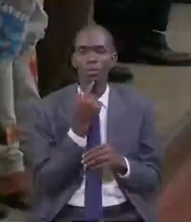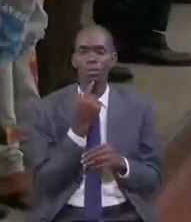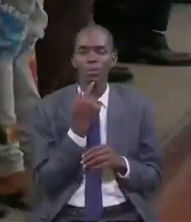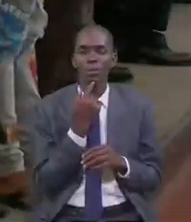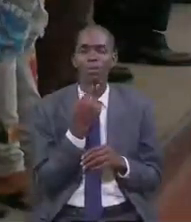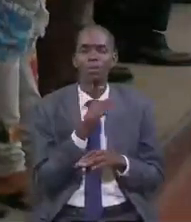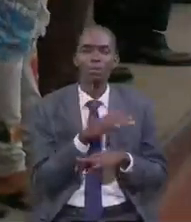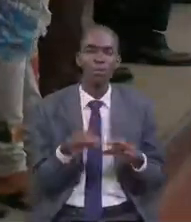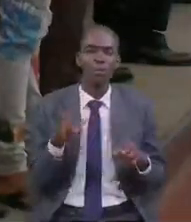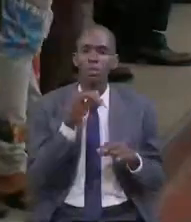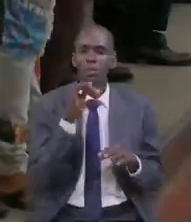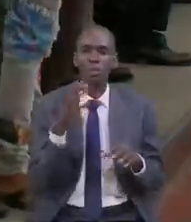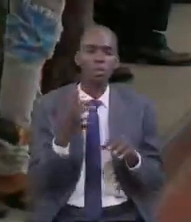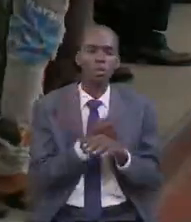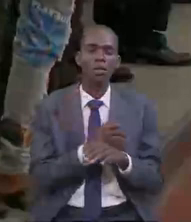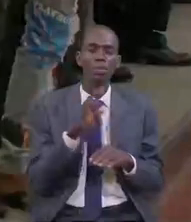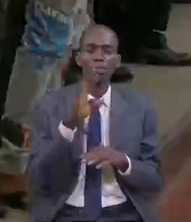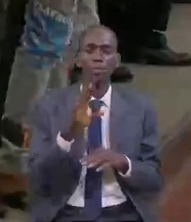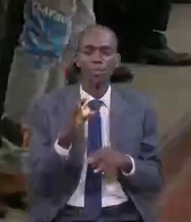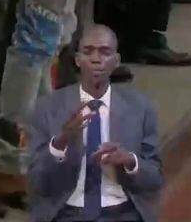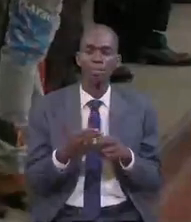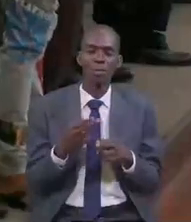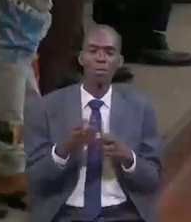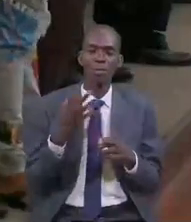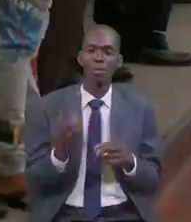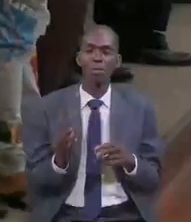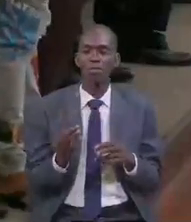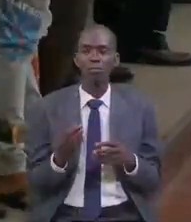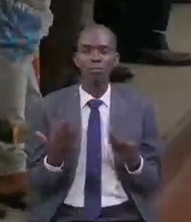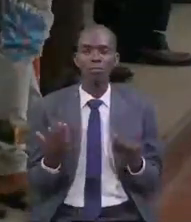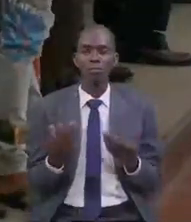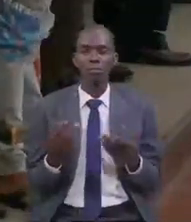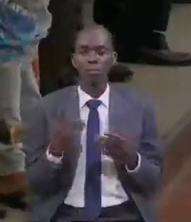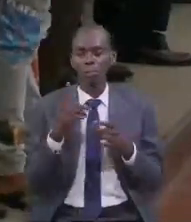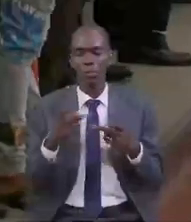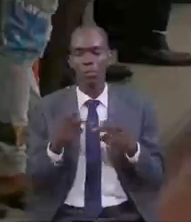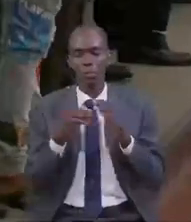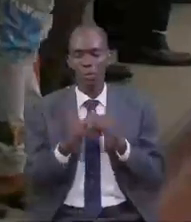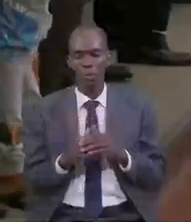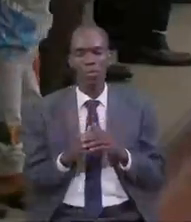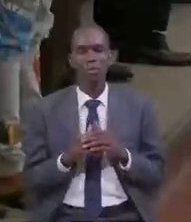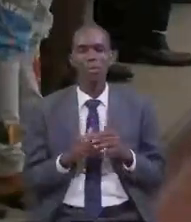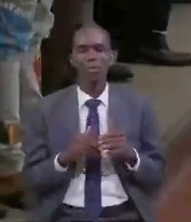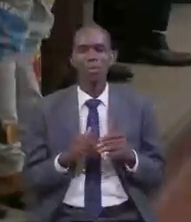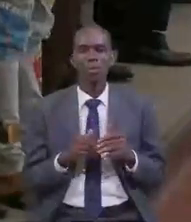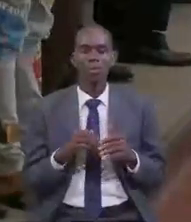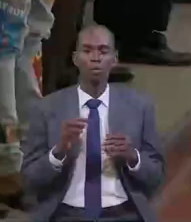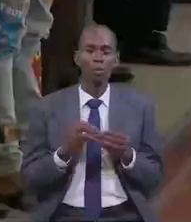de Nazaréen au sérieux? Est-ce que tu en es conscient à tout